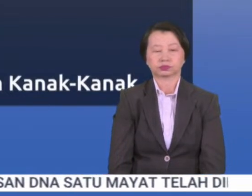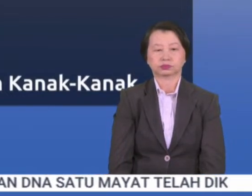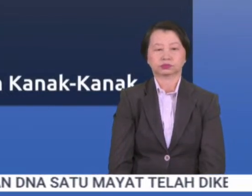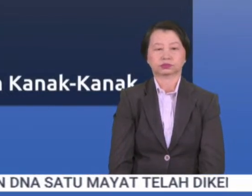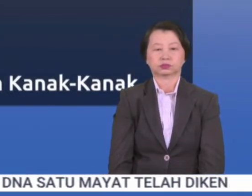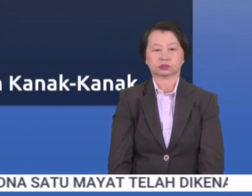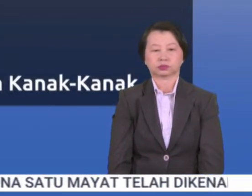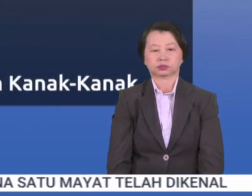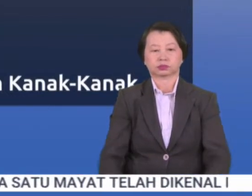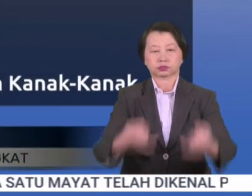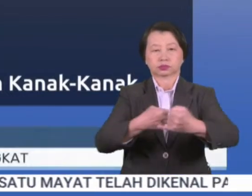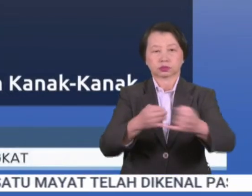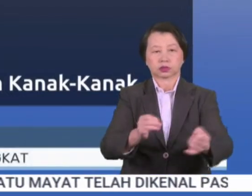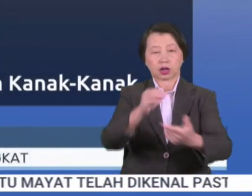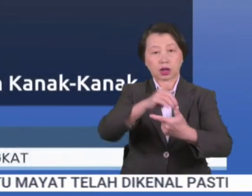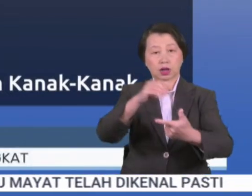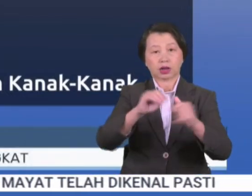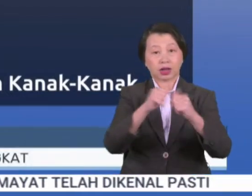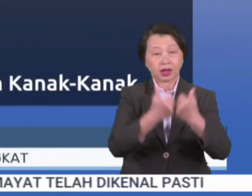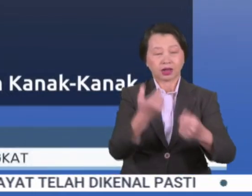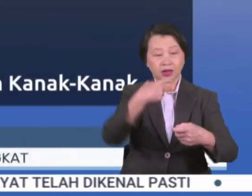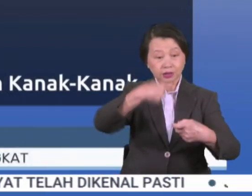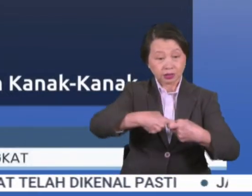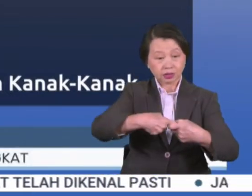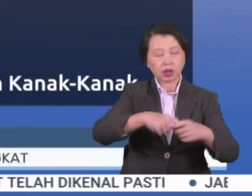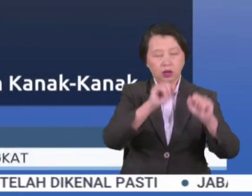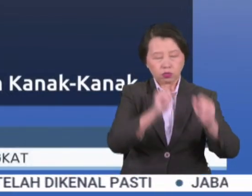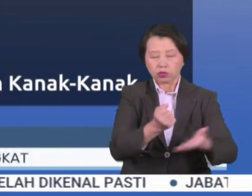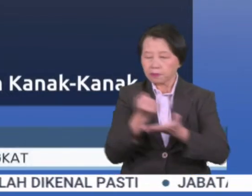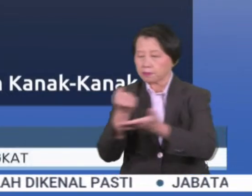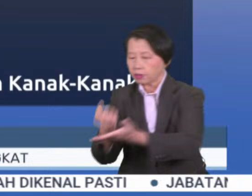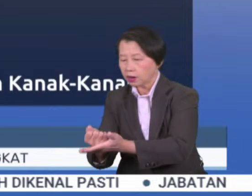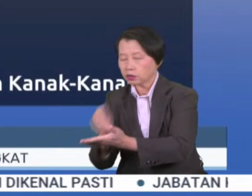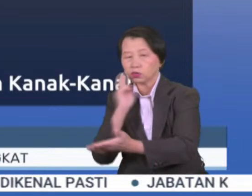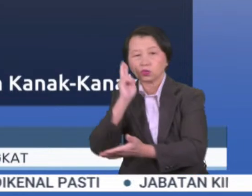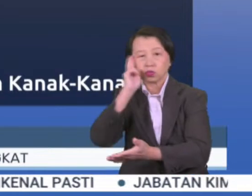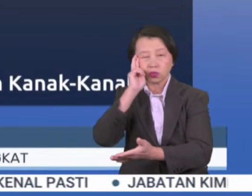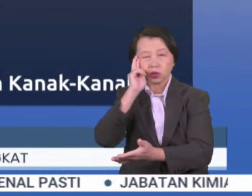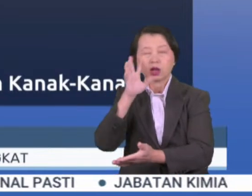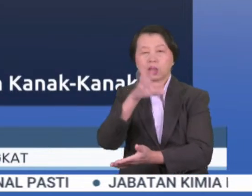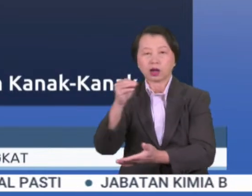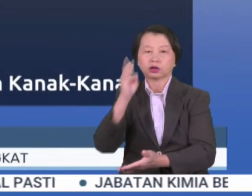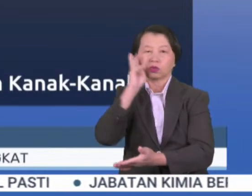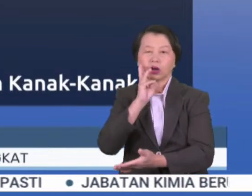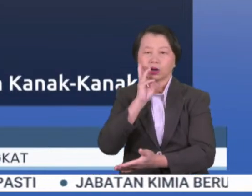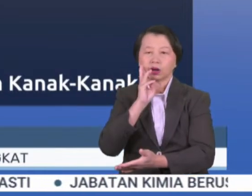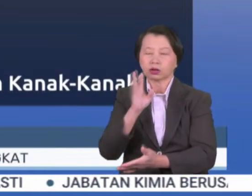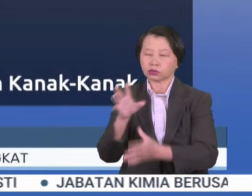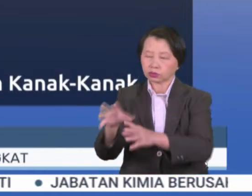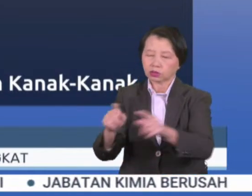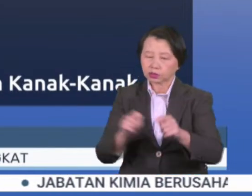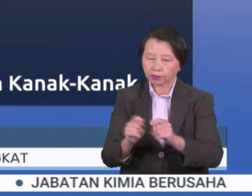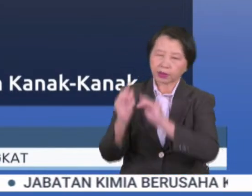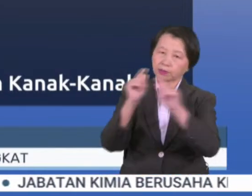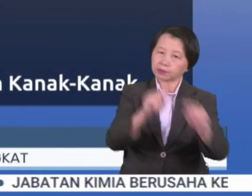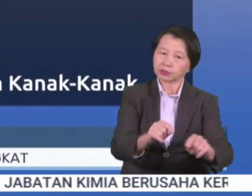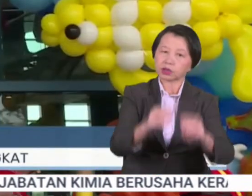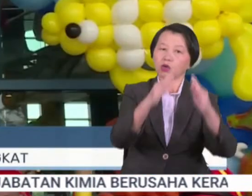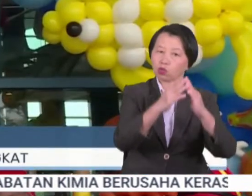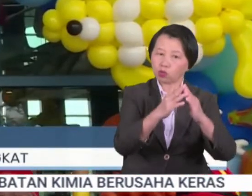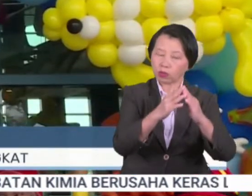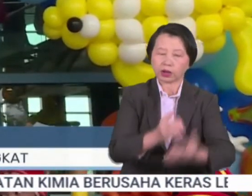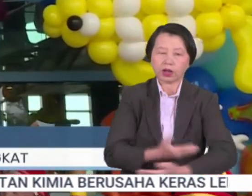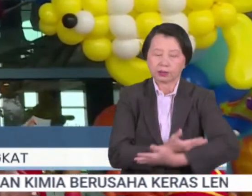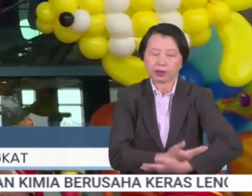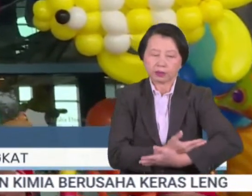keluarga jabatan atau agensi terlibat boleh membantu remaja atau wanita berkenaan untuk mendapatkan tempat perlindungan untuk